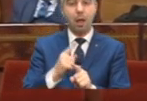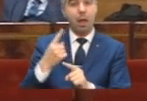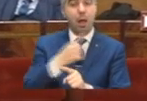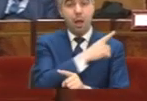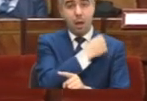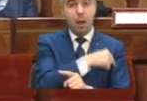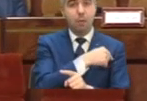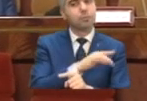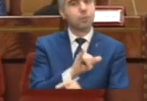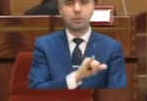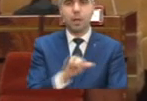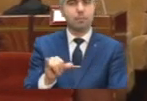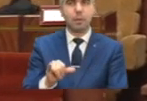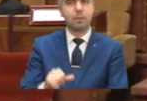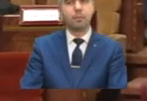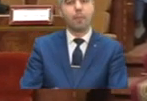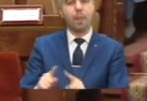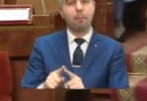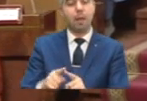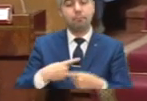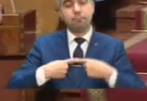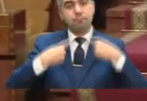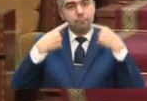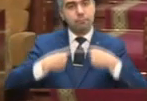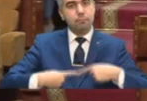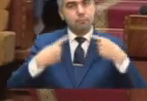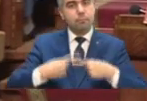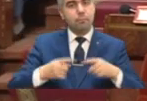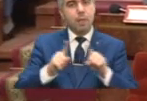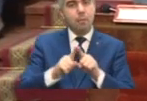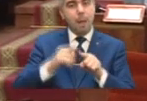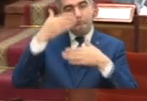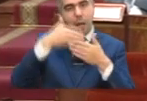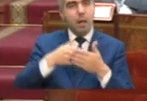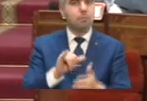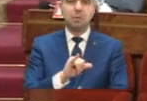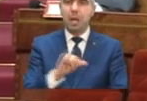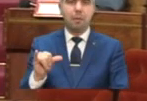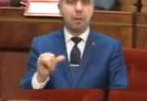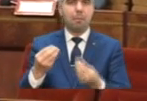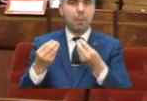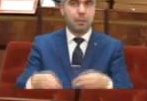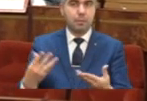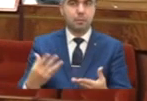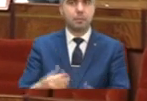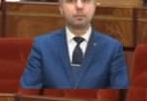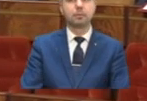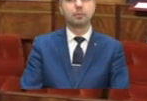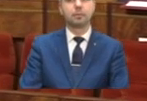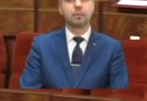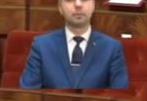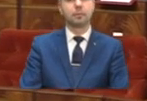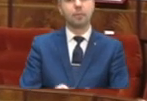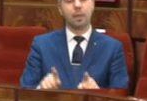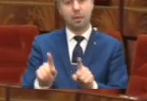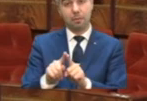جينا نصنعوا الجهاز ديال التنفس الاصطناعي، قال لك اسيدي المغاربه ما يمكن لهمش. واش انت دابا اش